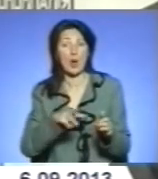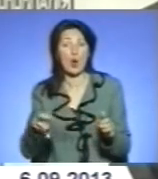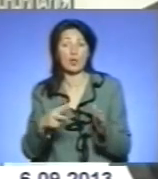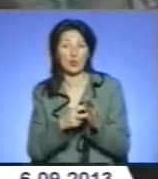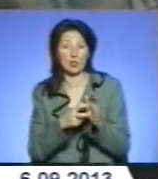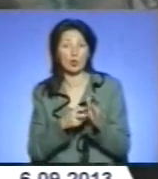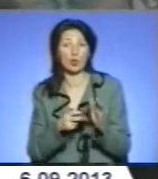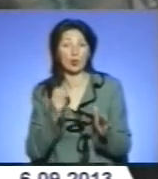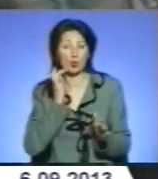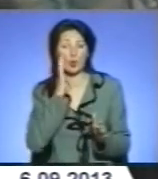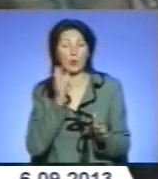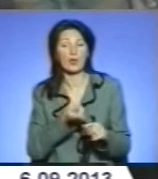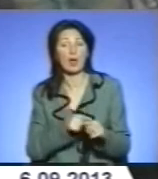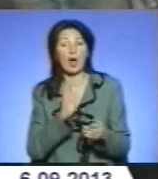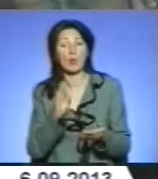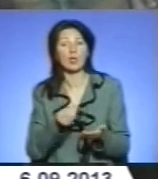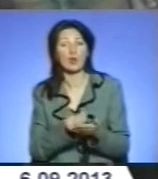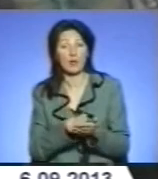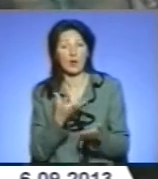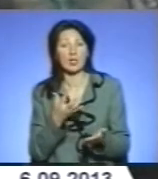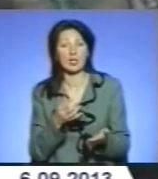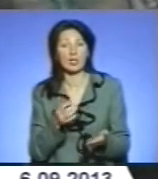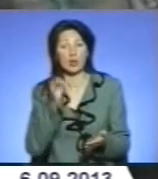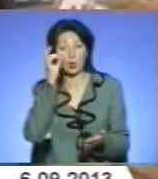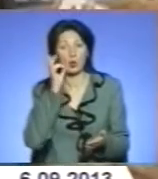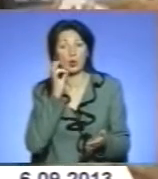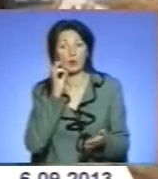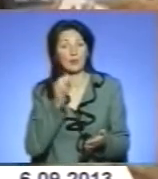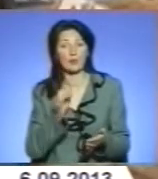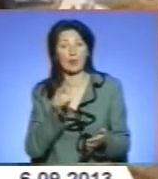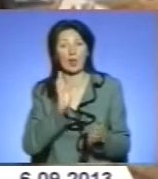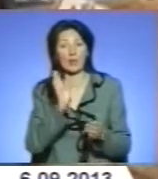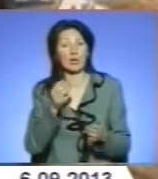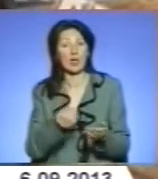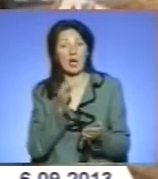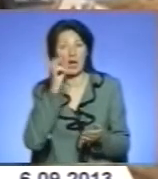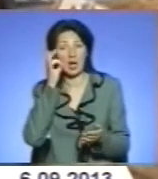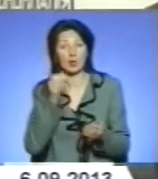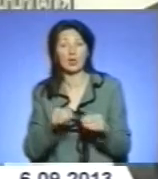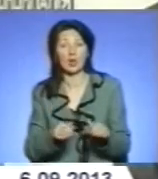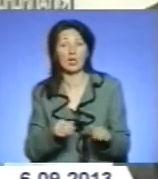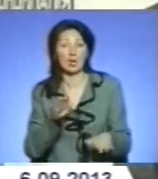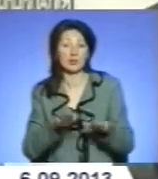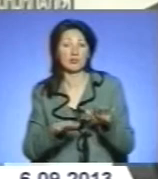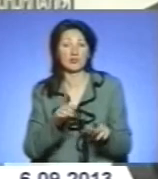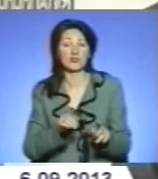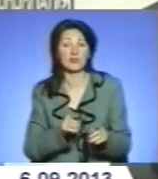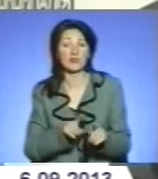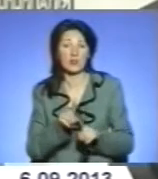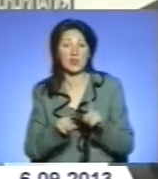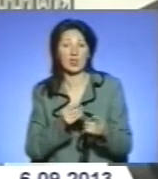1 мільйон 800 чи 1 мільйон 850 тисяч цукру. Яка буде вартість солодкого продукту, прогнозувати поки що рано, але стрибки у ціні можливі. Можливо, це вже